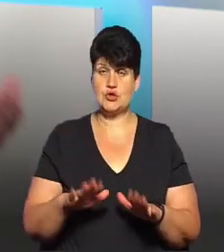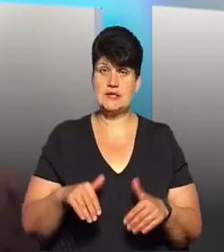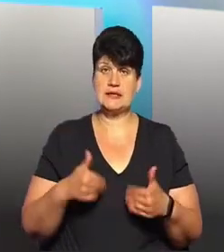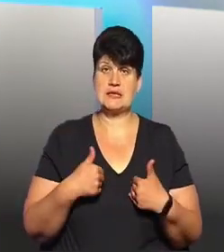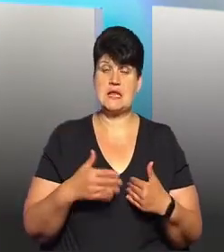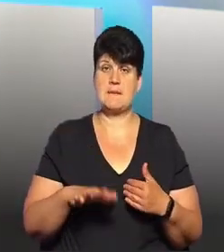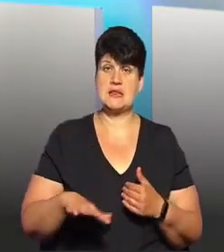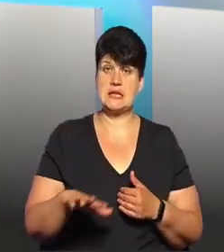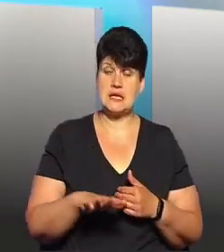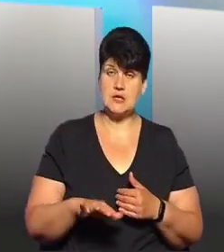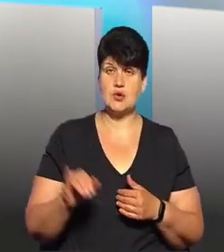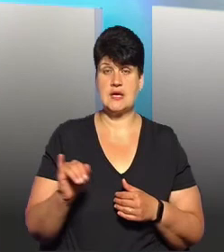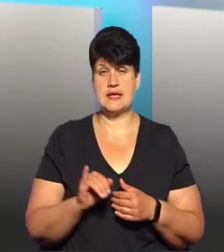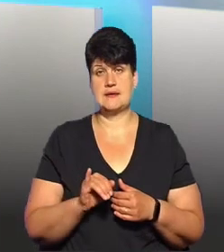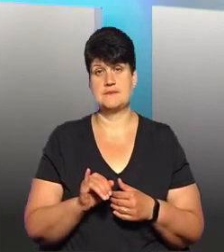і від,